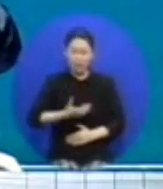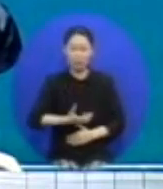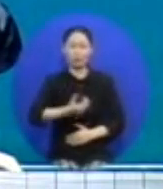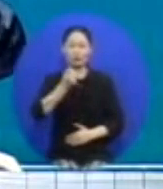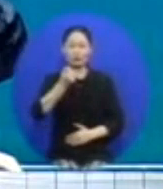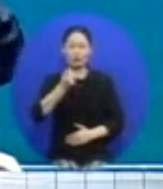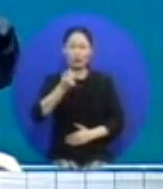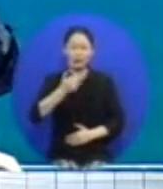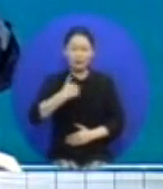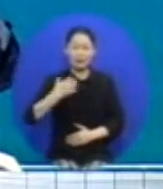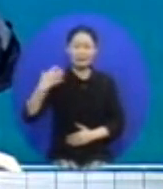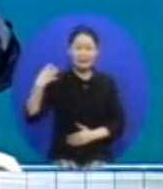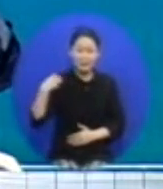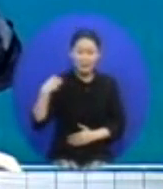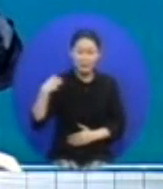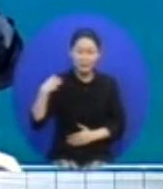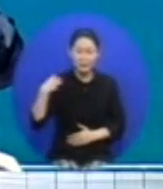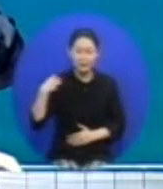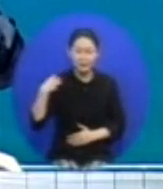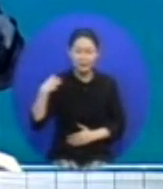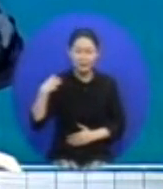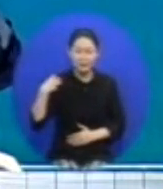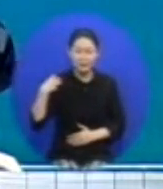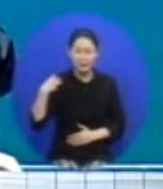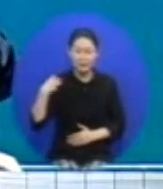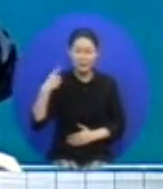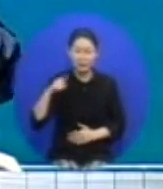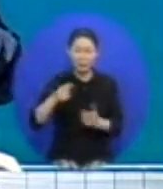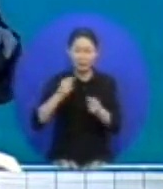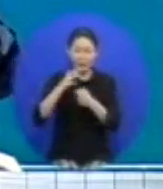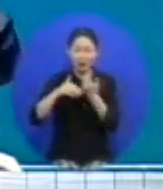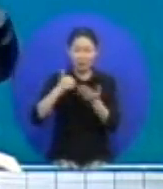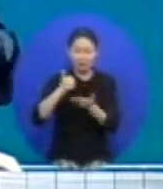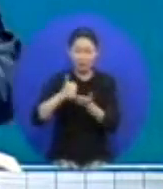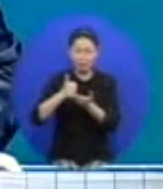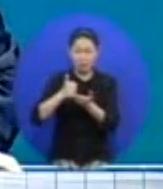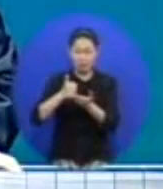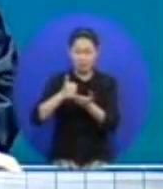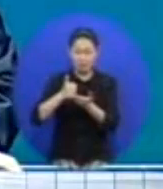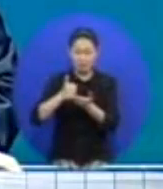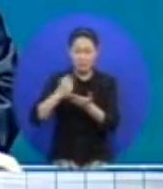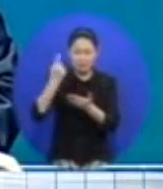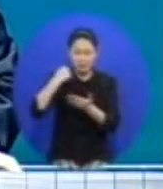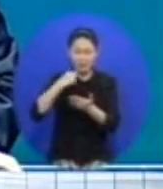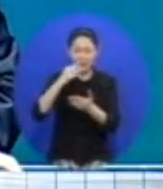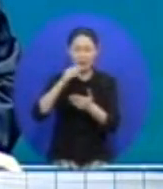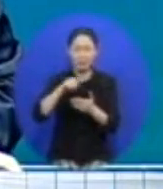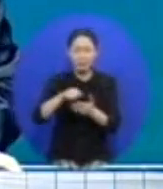구나 내 책임이 구나 그거에 가정에서 드려지는 예배입니다